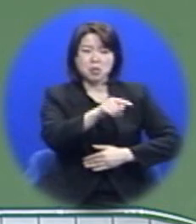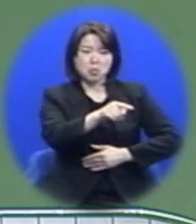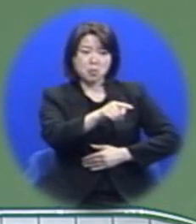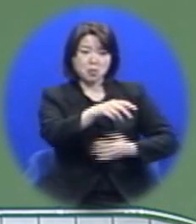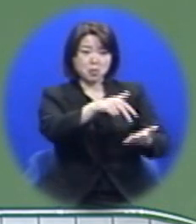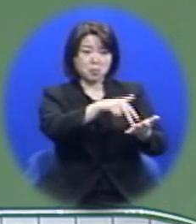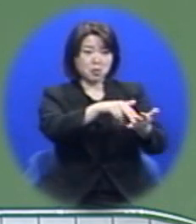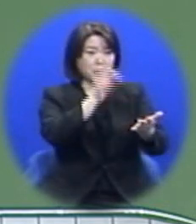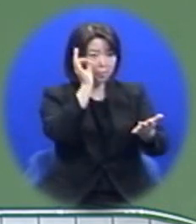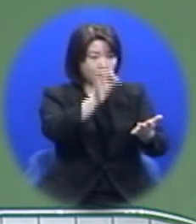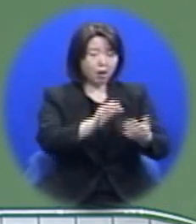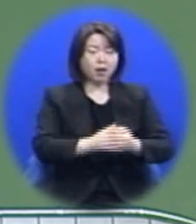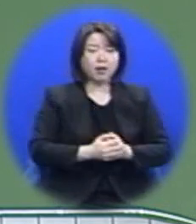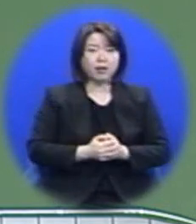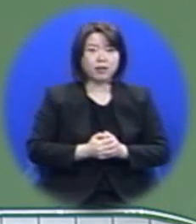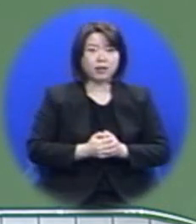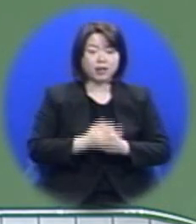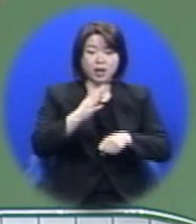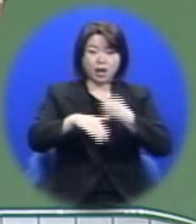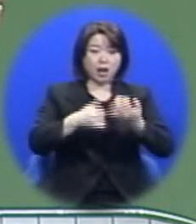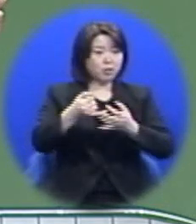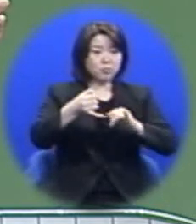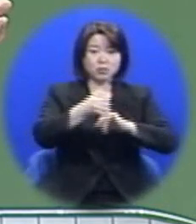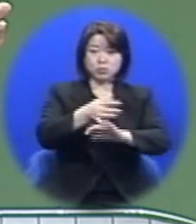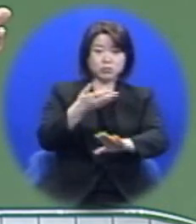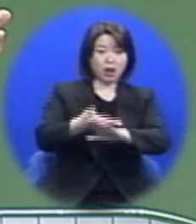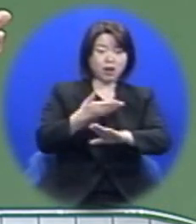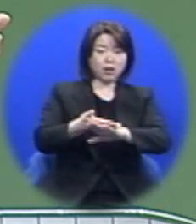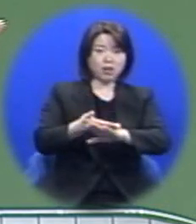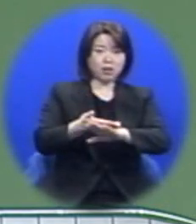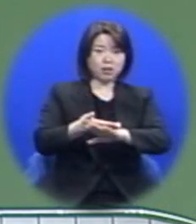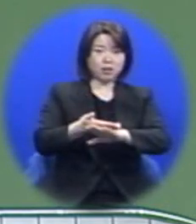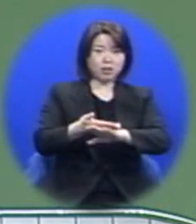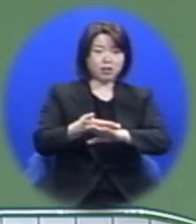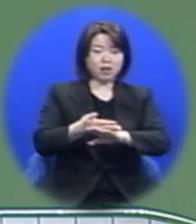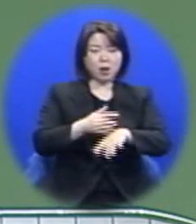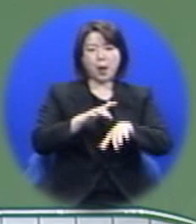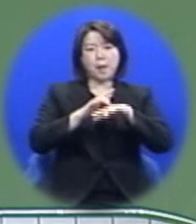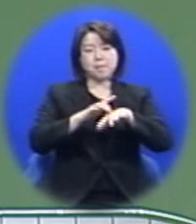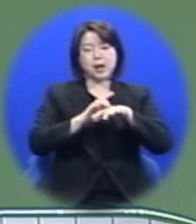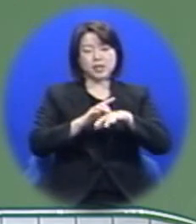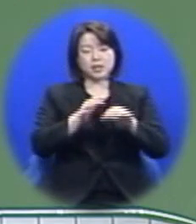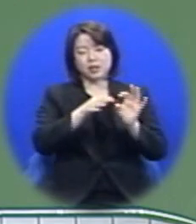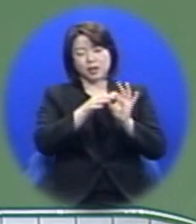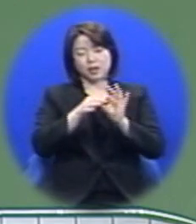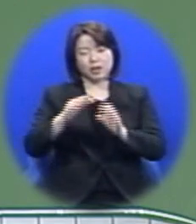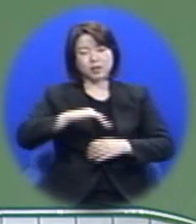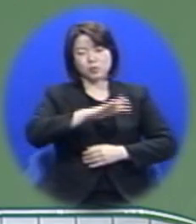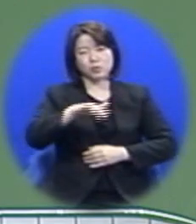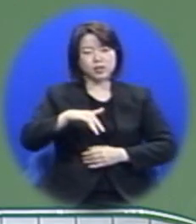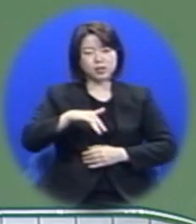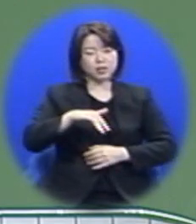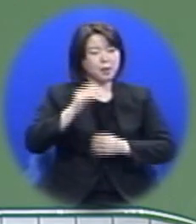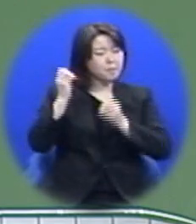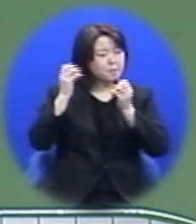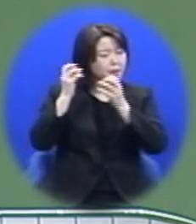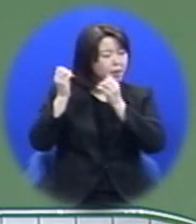처지를 봐. 하나님의 약속과 다르잖아. 마귀가 계속해서 우리를 그렇게